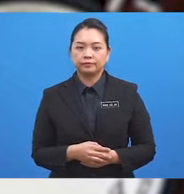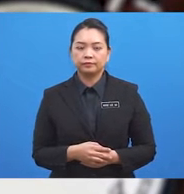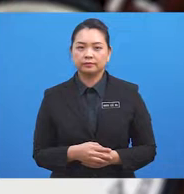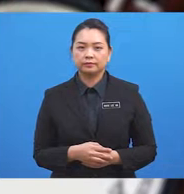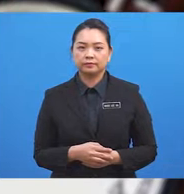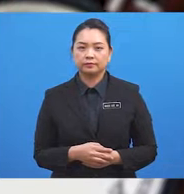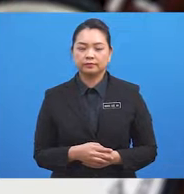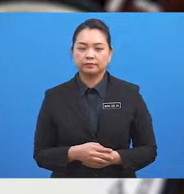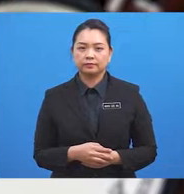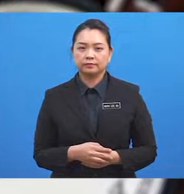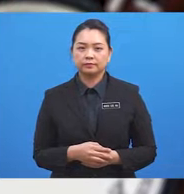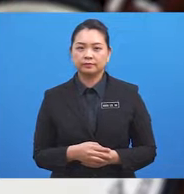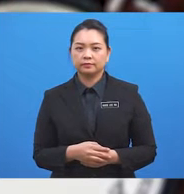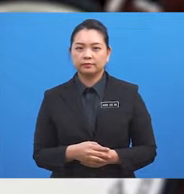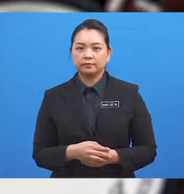Soalan kedua.